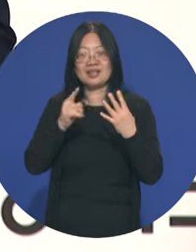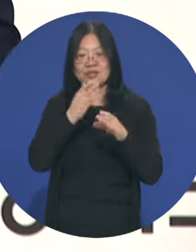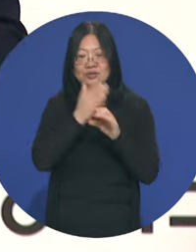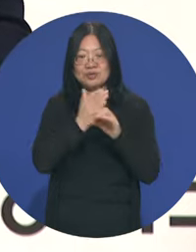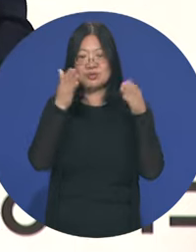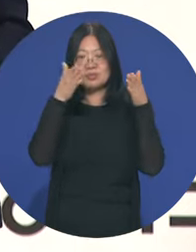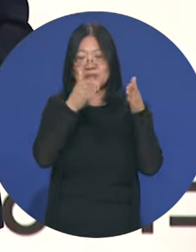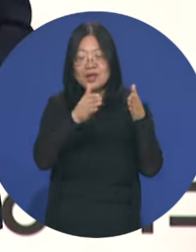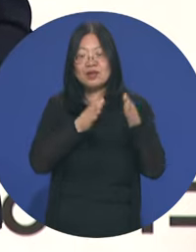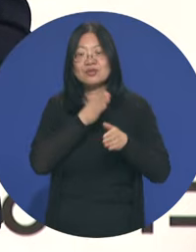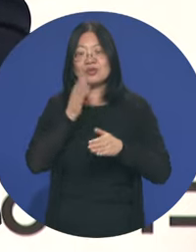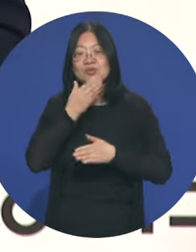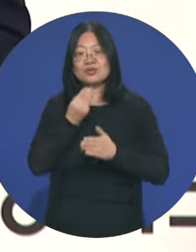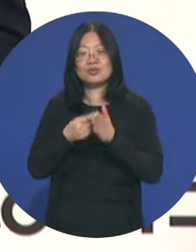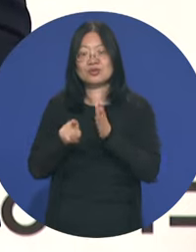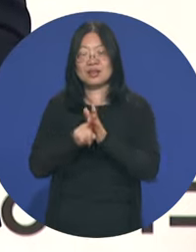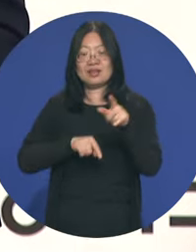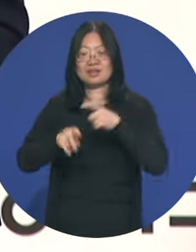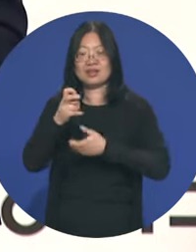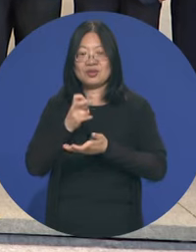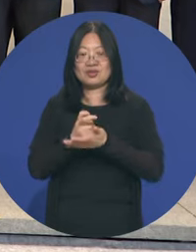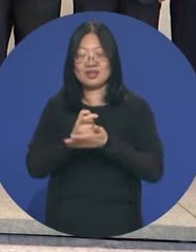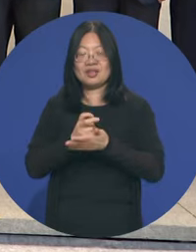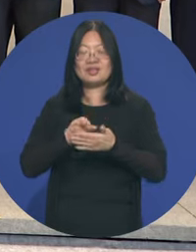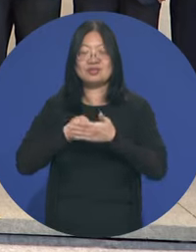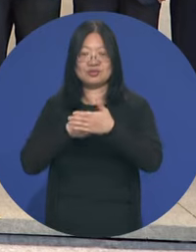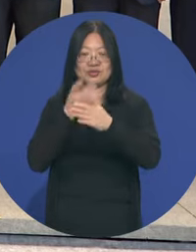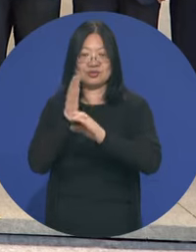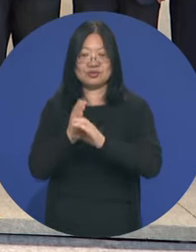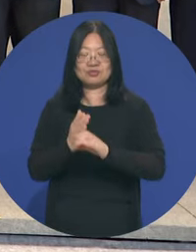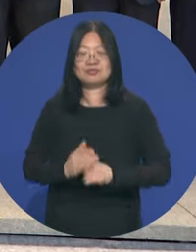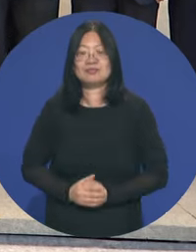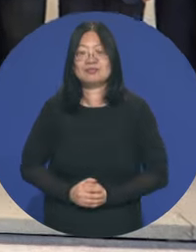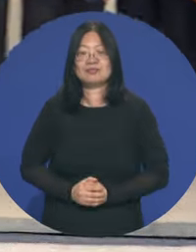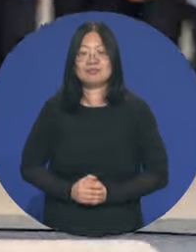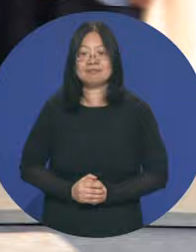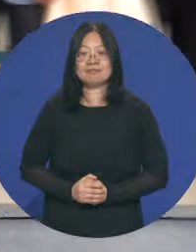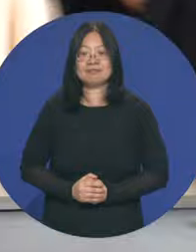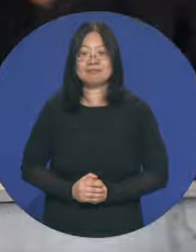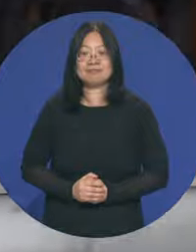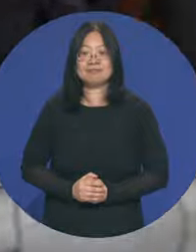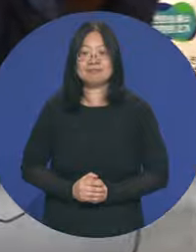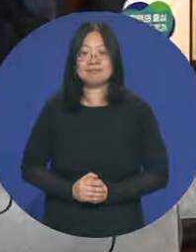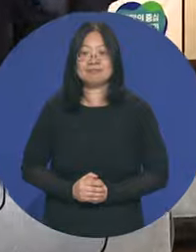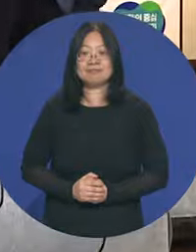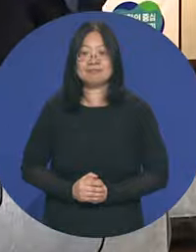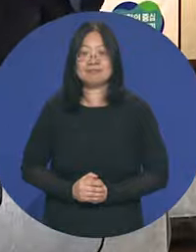4대 중점 분야를 중심으로 노인복지를 위한 정책을 적극 추진하고 있습니다.